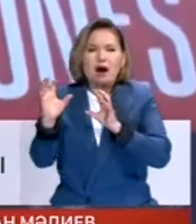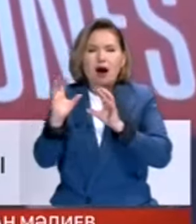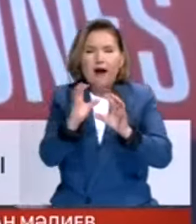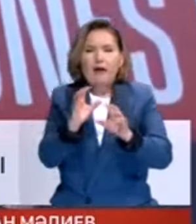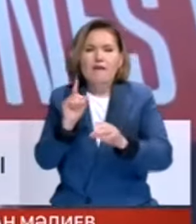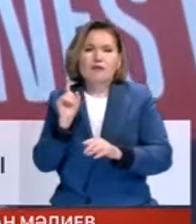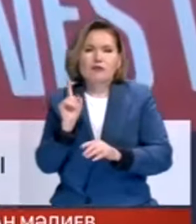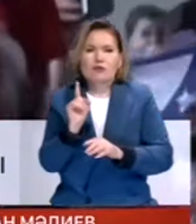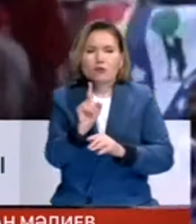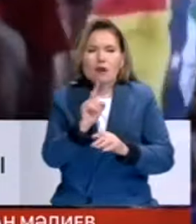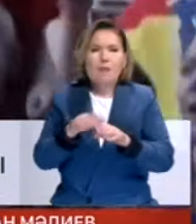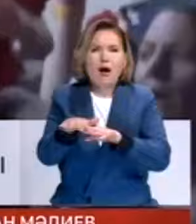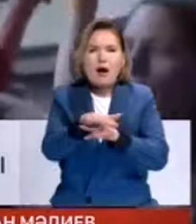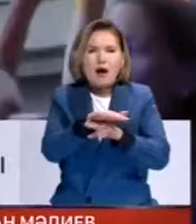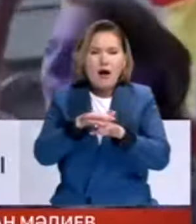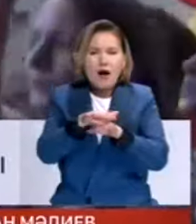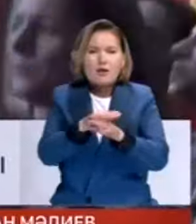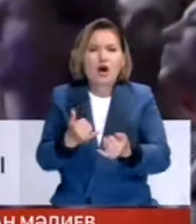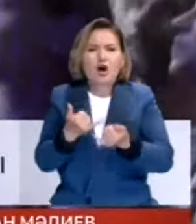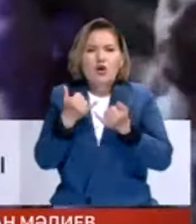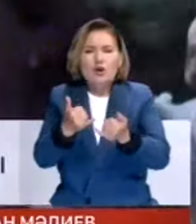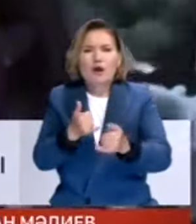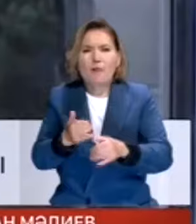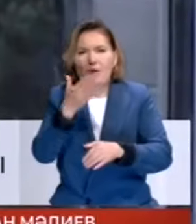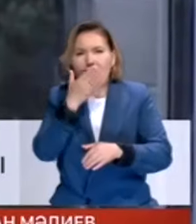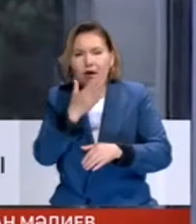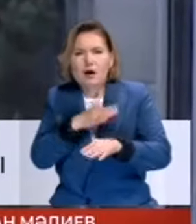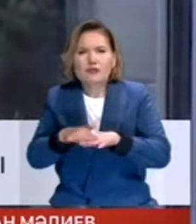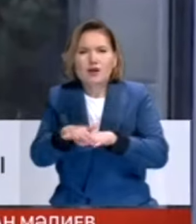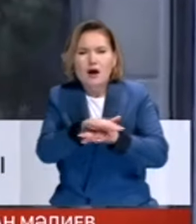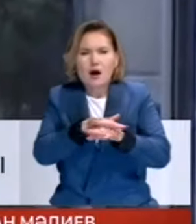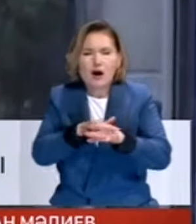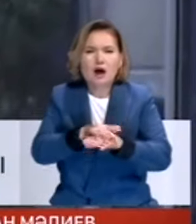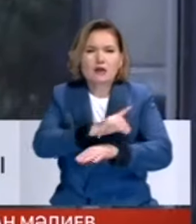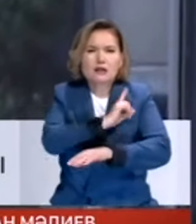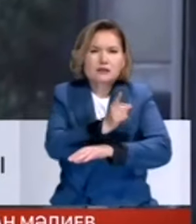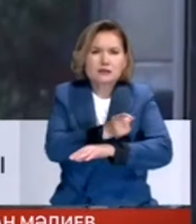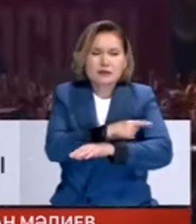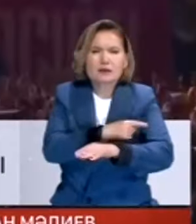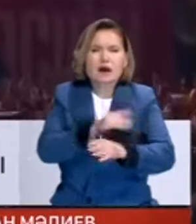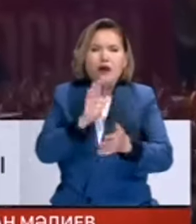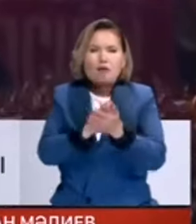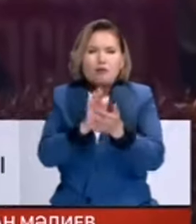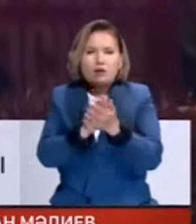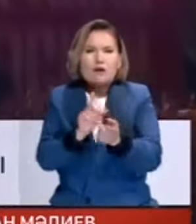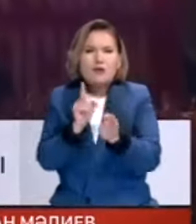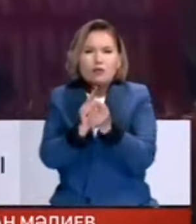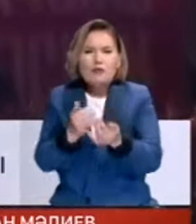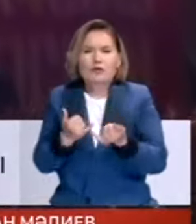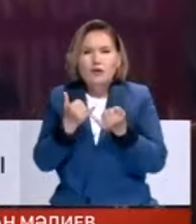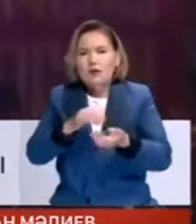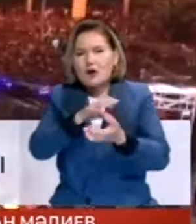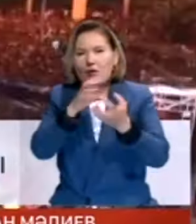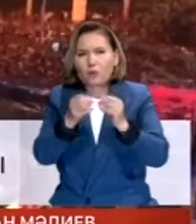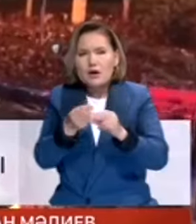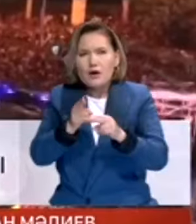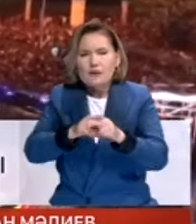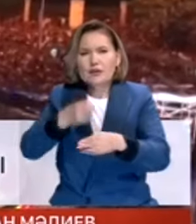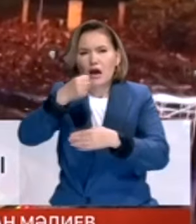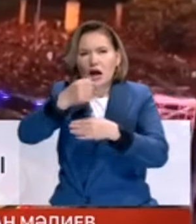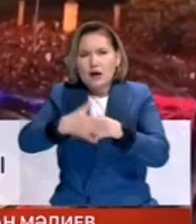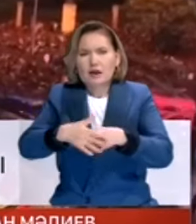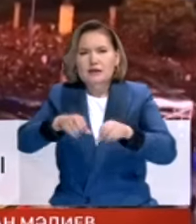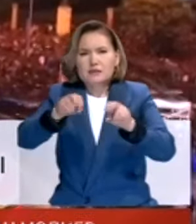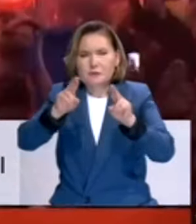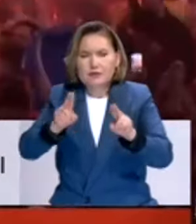Мадридтің көшелерімен жүріп өтті. Оларға қошемет көрсеткен жұртта қисап жоқ. Ондаған мың адам. Кейіннен футболшылар Корольдік астанасының қақ жүрегіндегі жеңіс